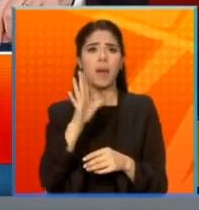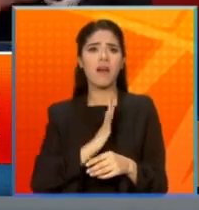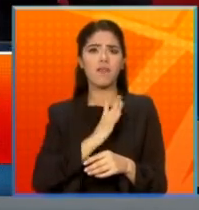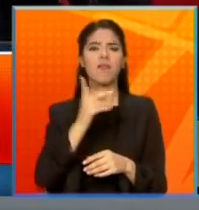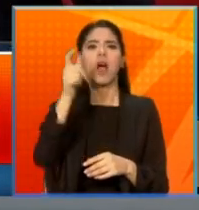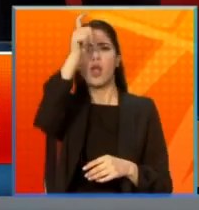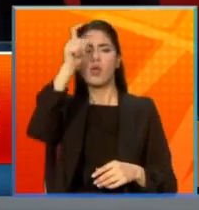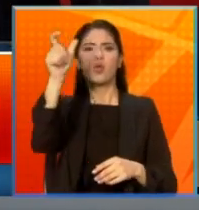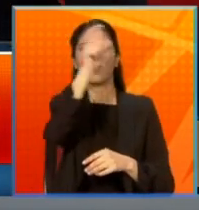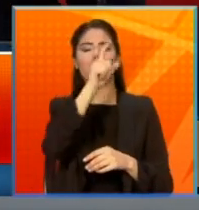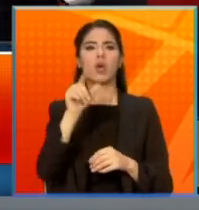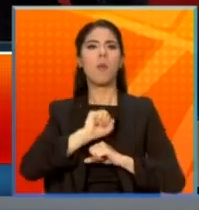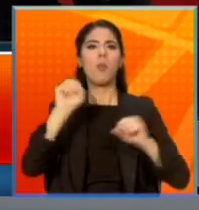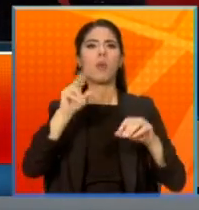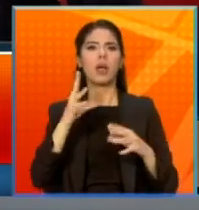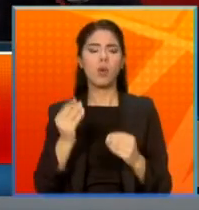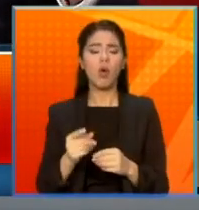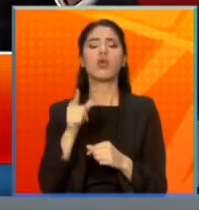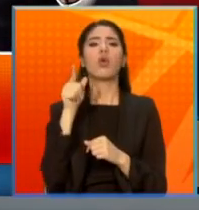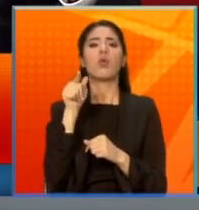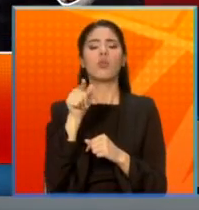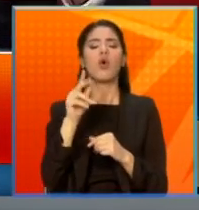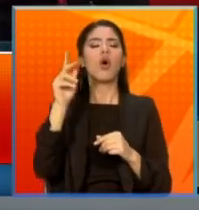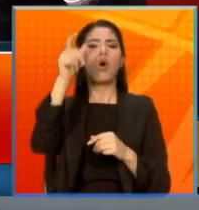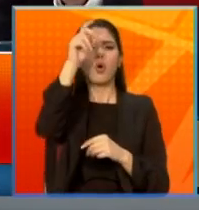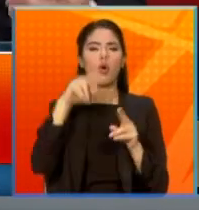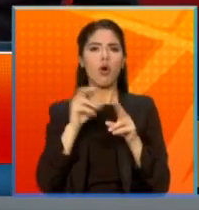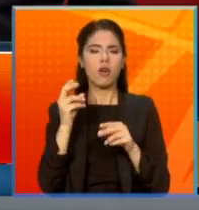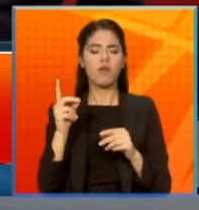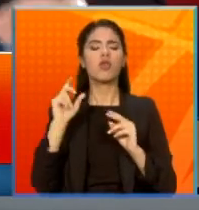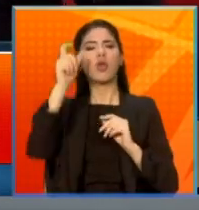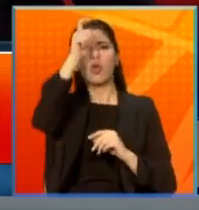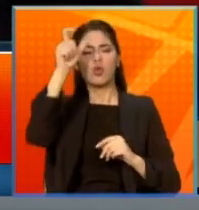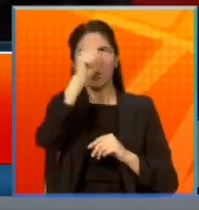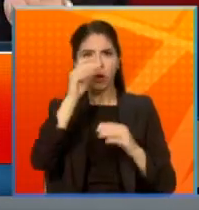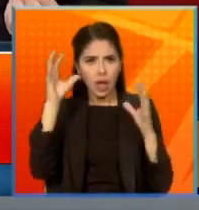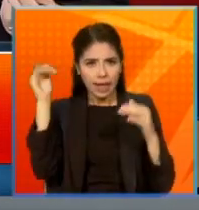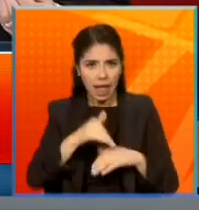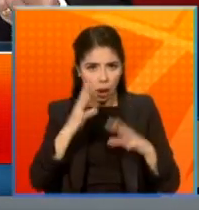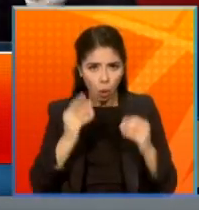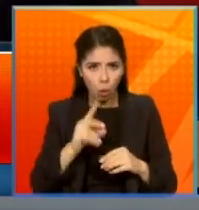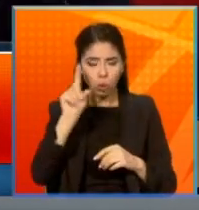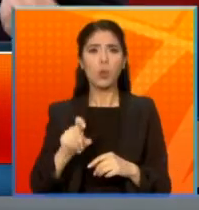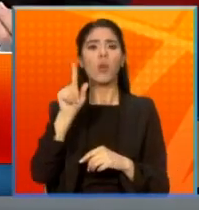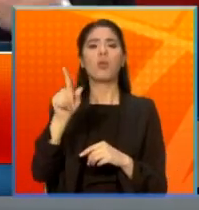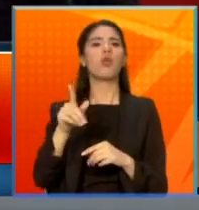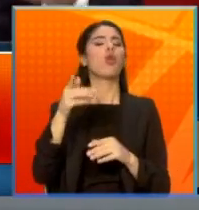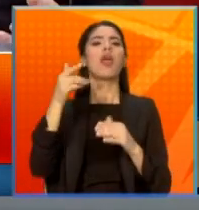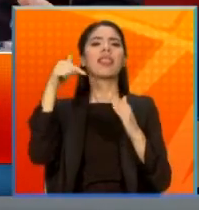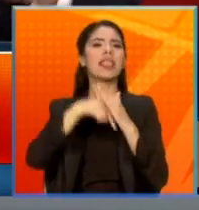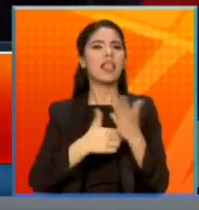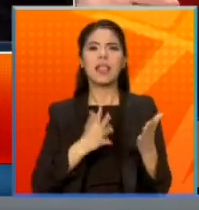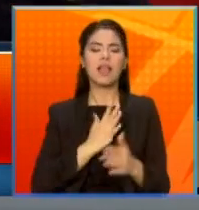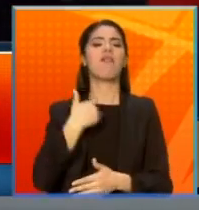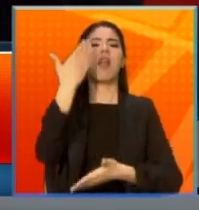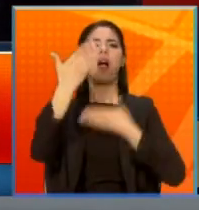bomba etkisi yarattı. Acaba virüs Türkiye'ye de ulaştı mı soruları bir anda sorulmaya başlandı. O haberin çıkış noktasını, bütün detaylarını bir